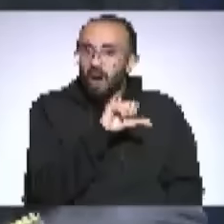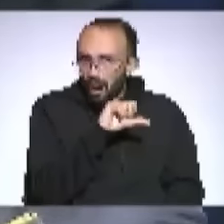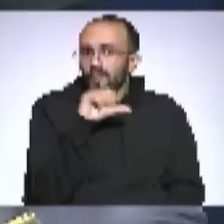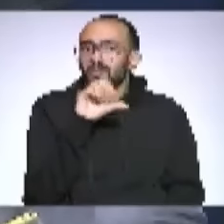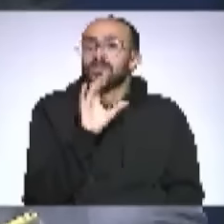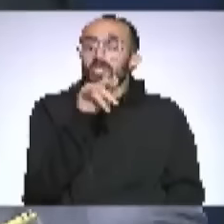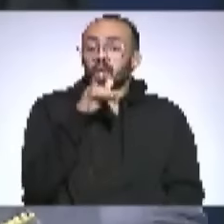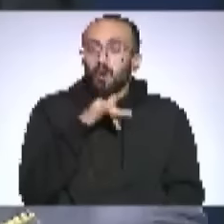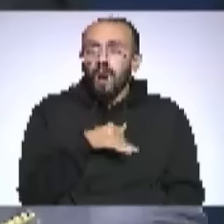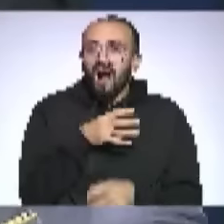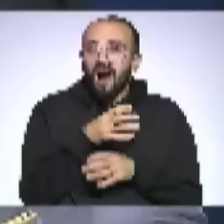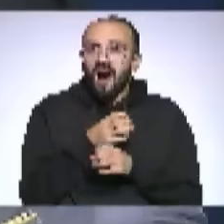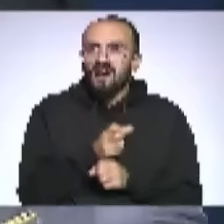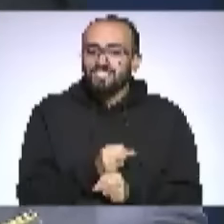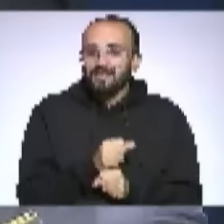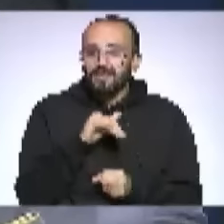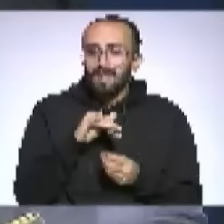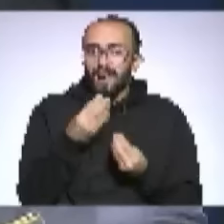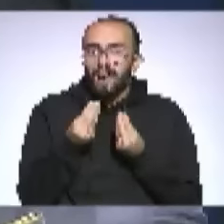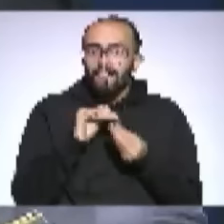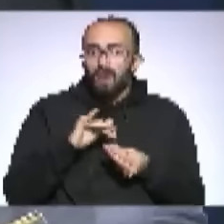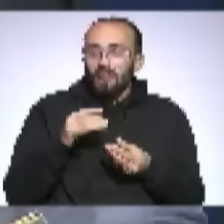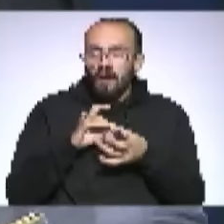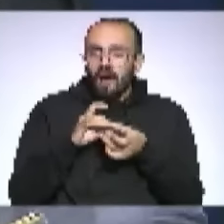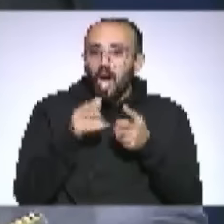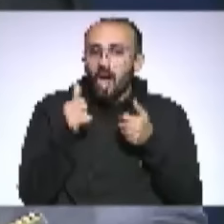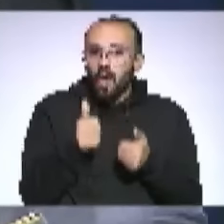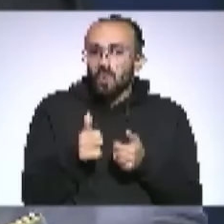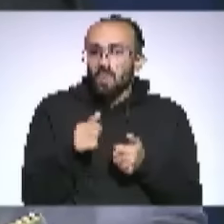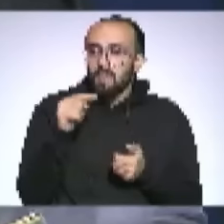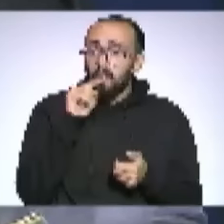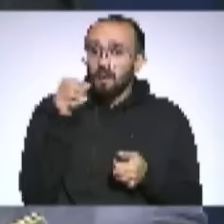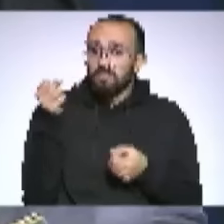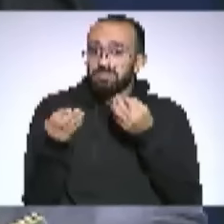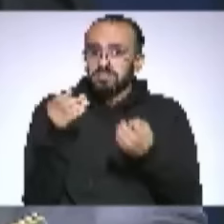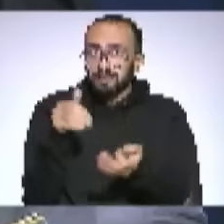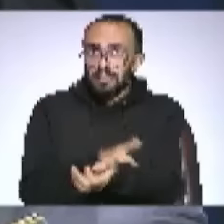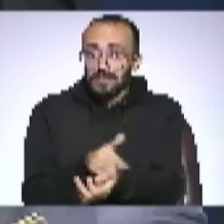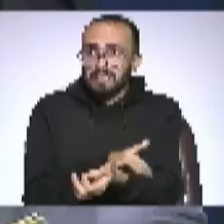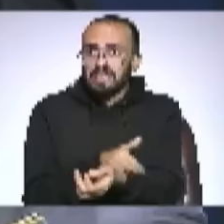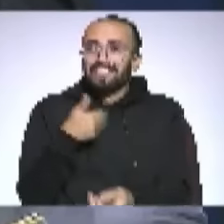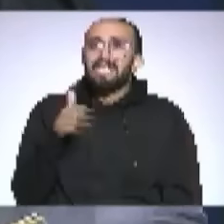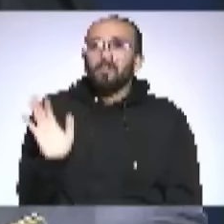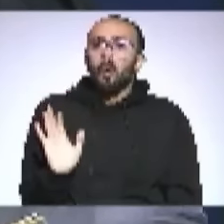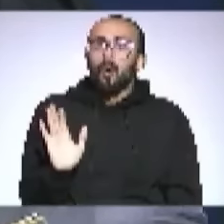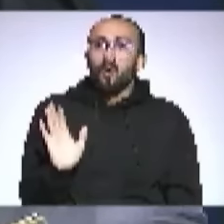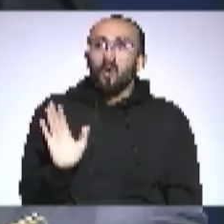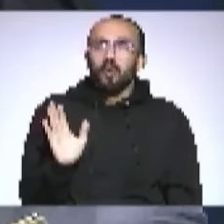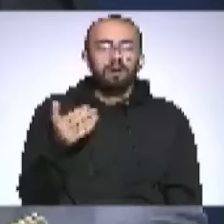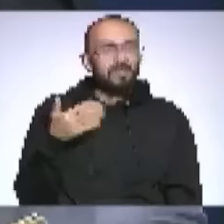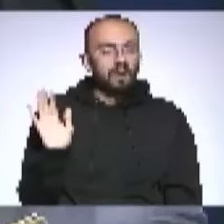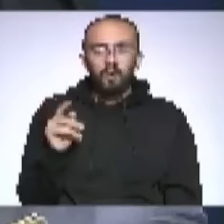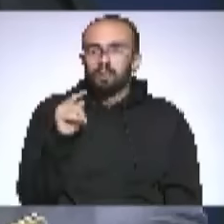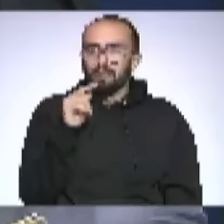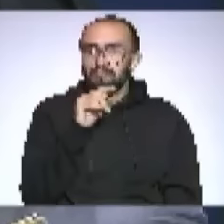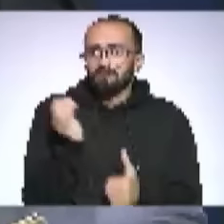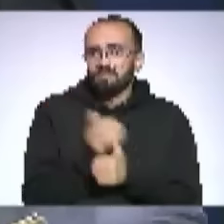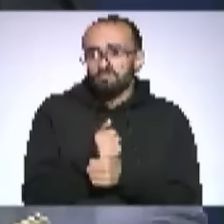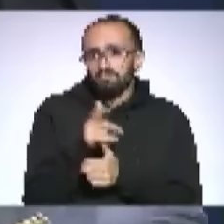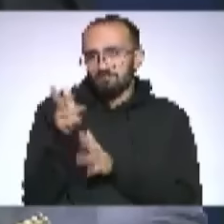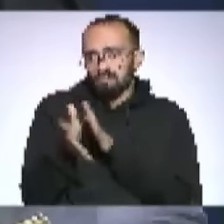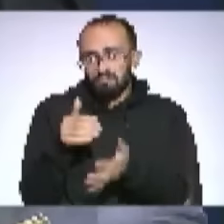فحافظ على علاقتك الطيبه باولادك رغم تسميم الزوجه لافكاره حسب ما انت